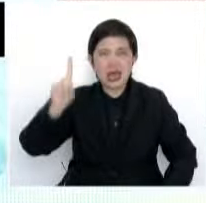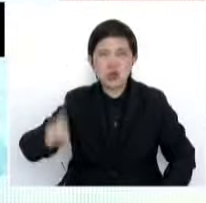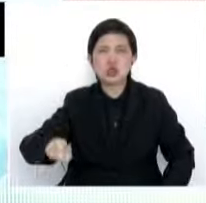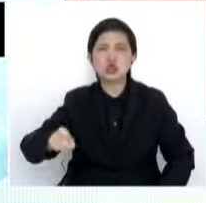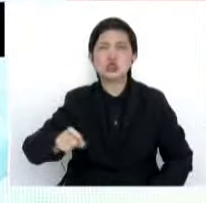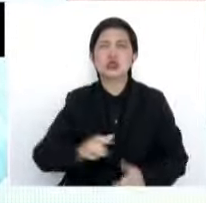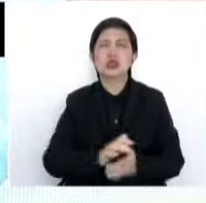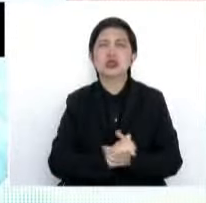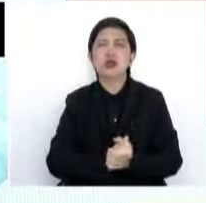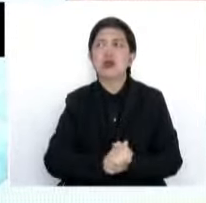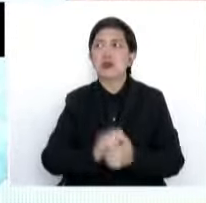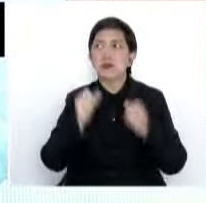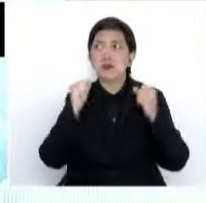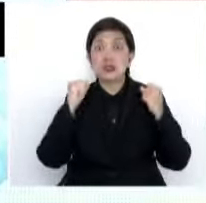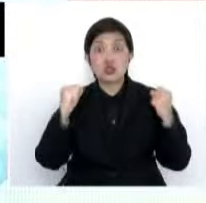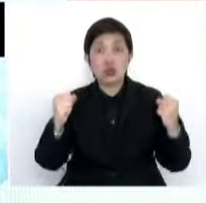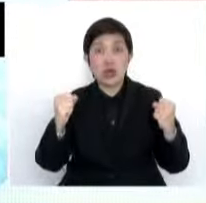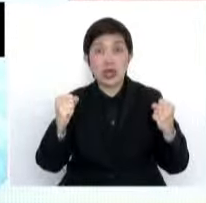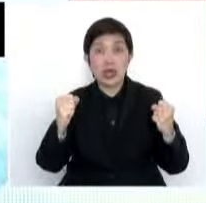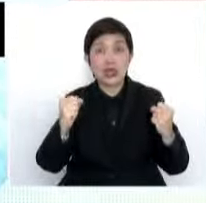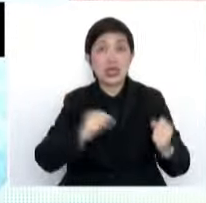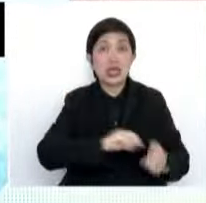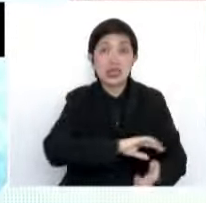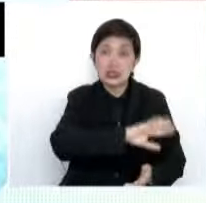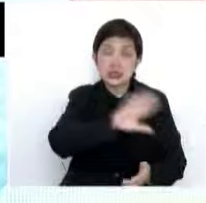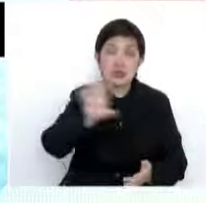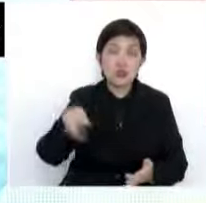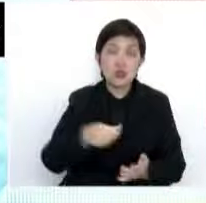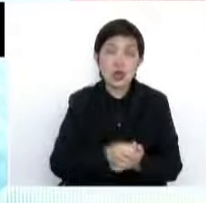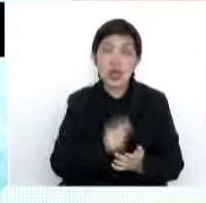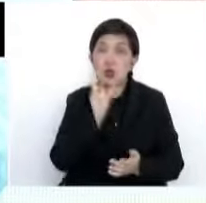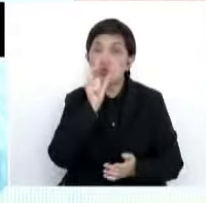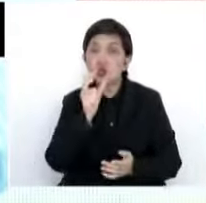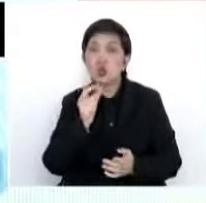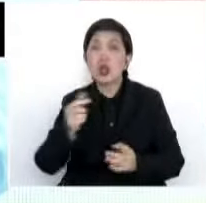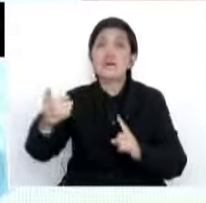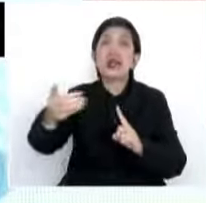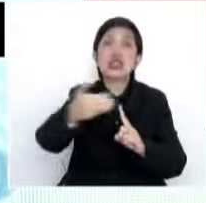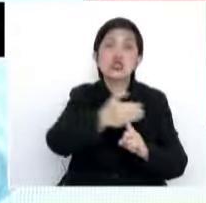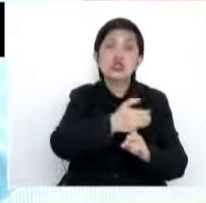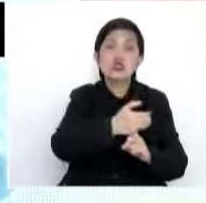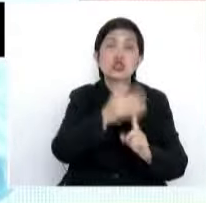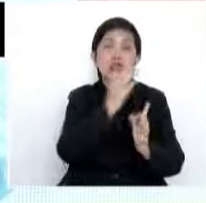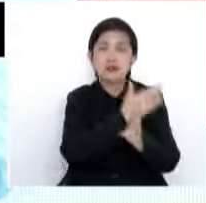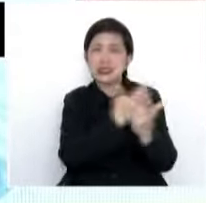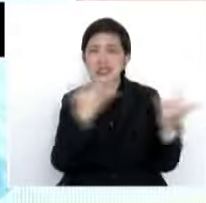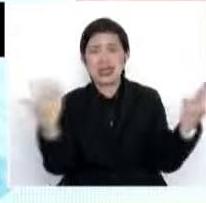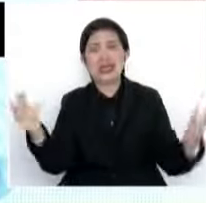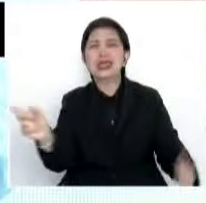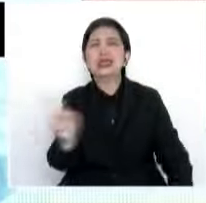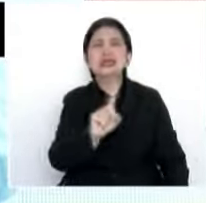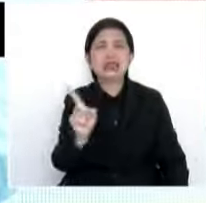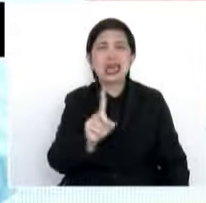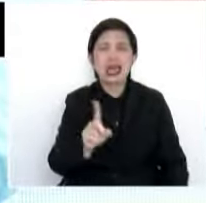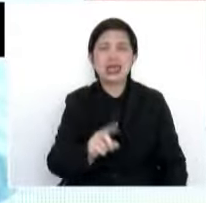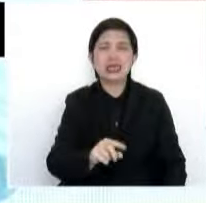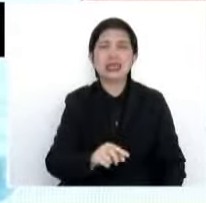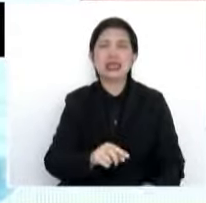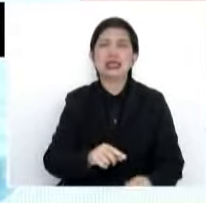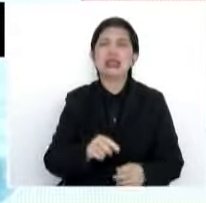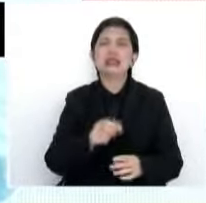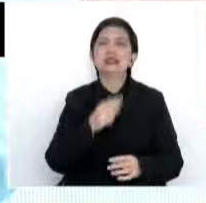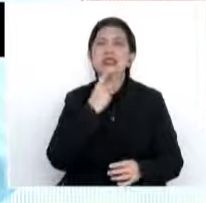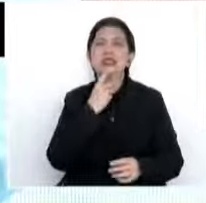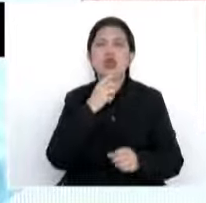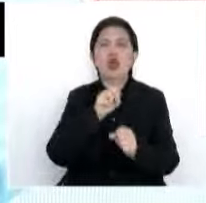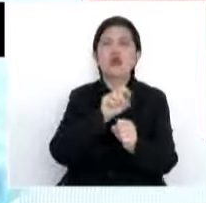harus memperjuangkan segala sesuatu untuk melindungi warganya jangan sampai gara-gara pandemi